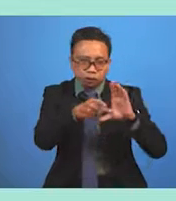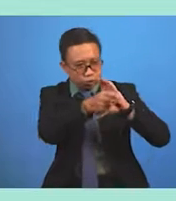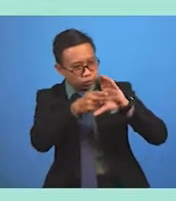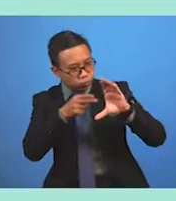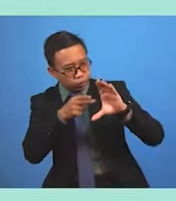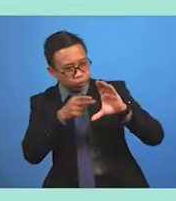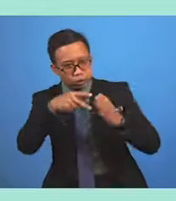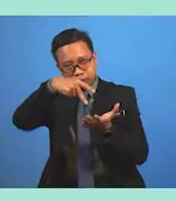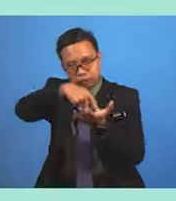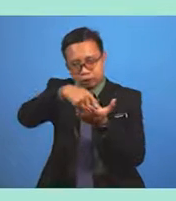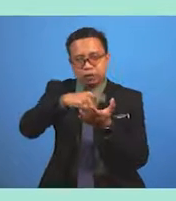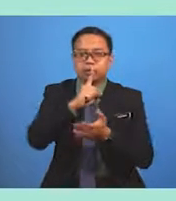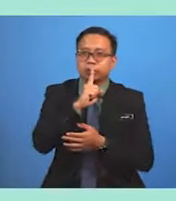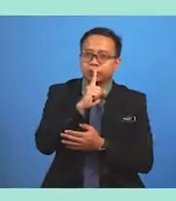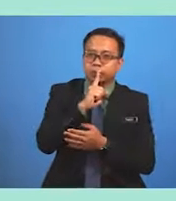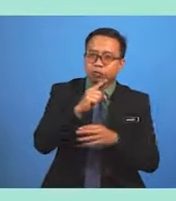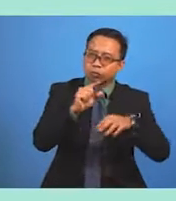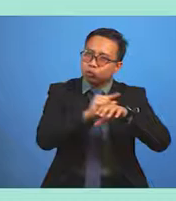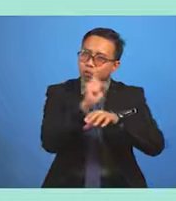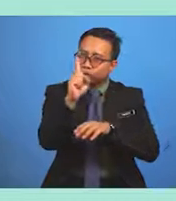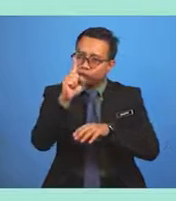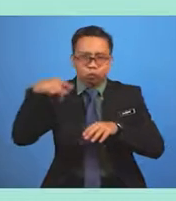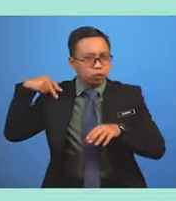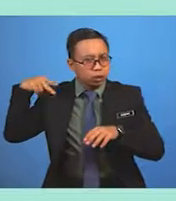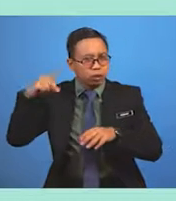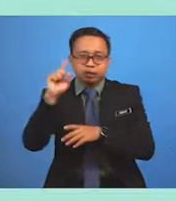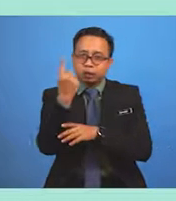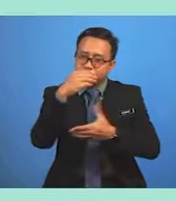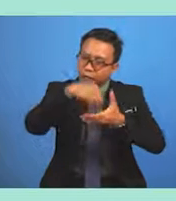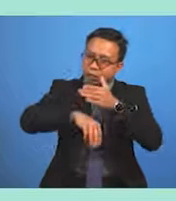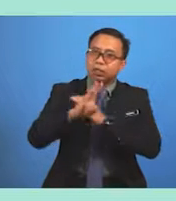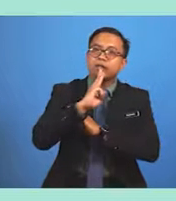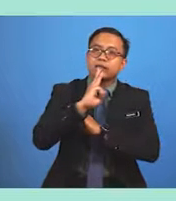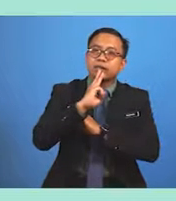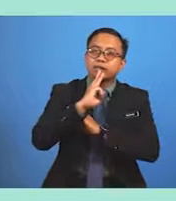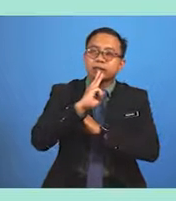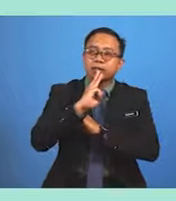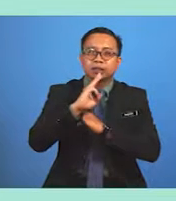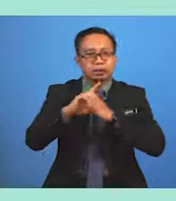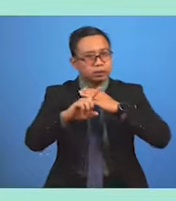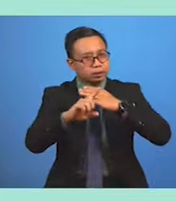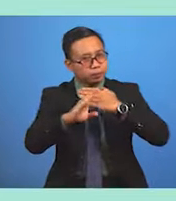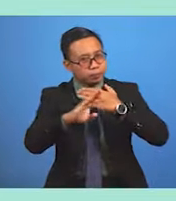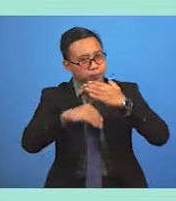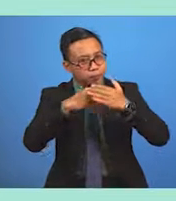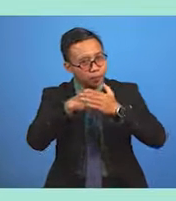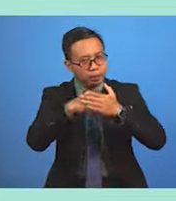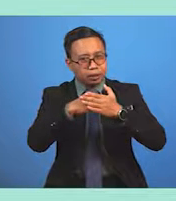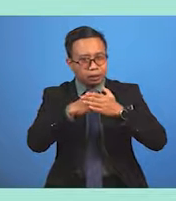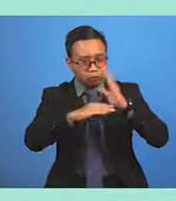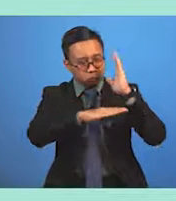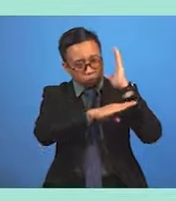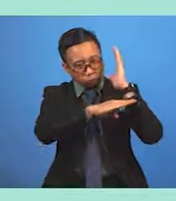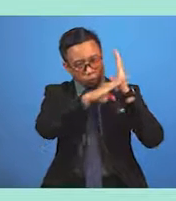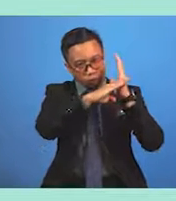kaku menggunakan sebelah kaki di dalam air sehingga paras lutut dan leher dilipat di